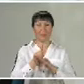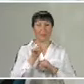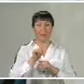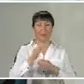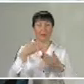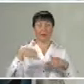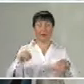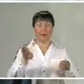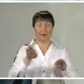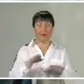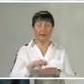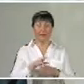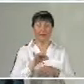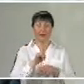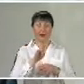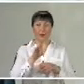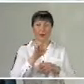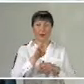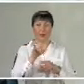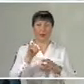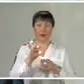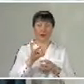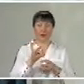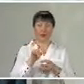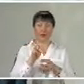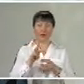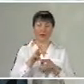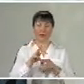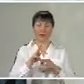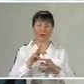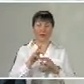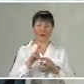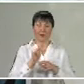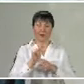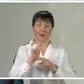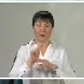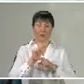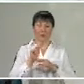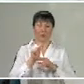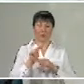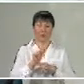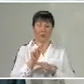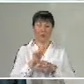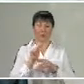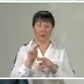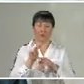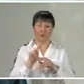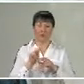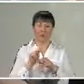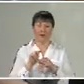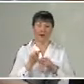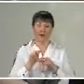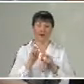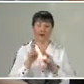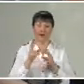и заводим снизу на эту ниточку которым держим на пальчиках